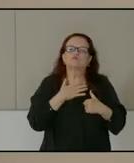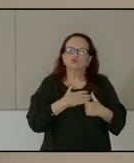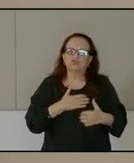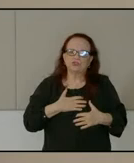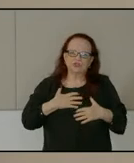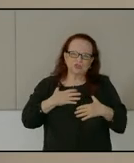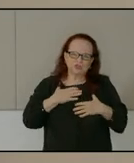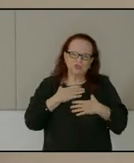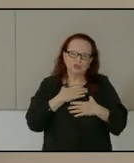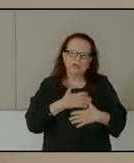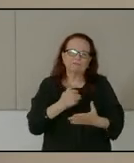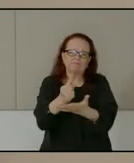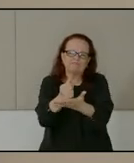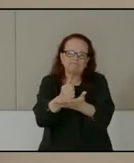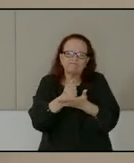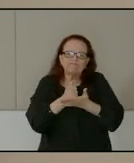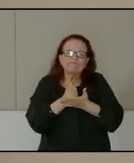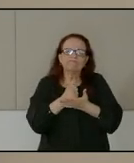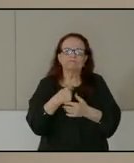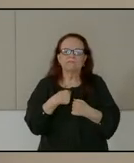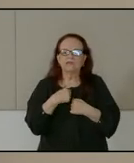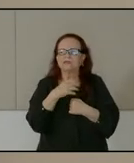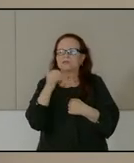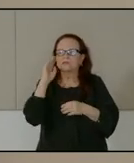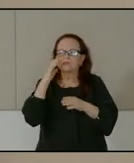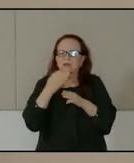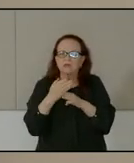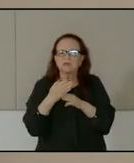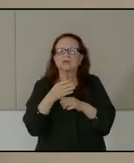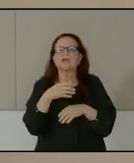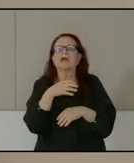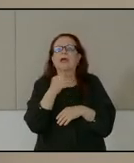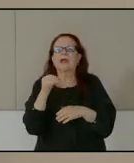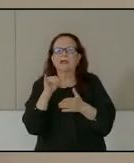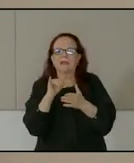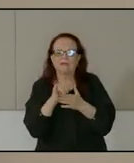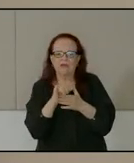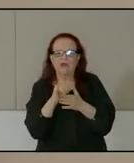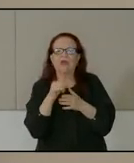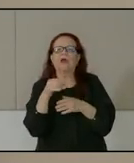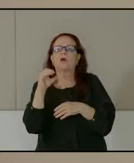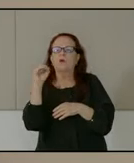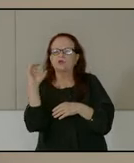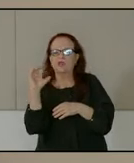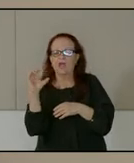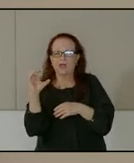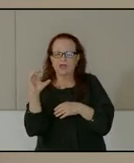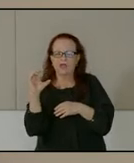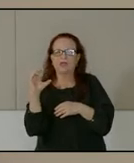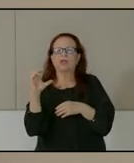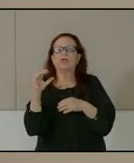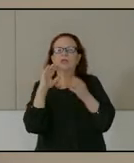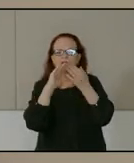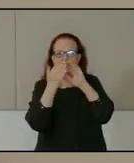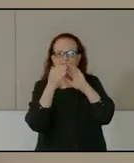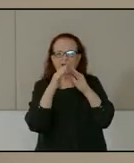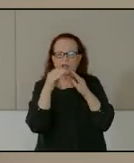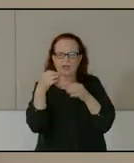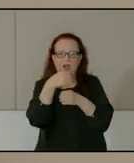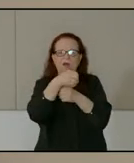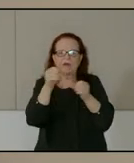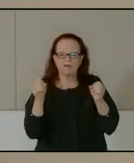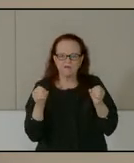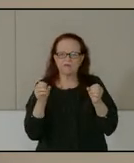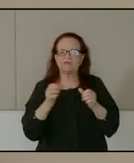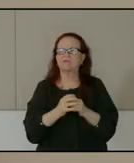get all the assistance from this office, community office. Và tôi cũng có một người con khác